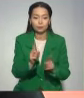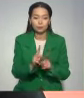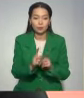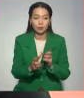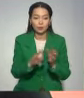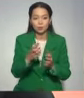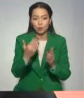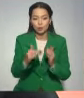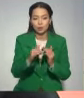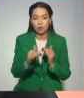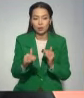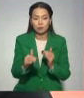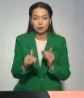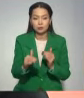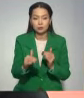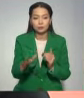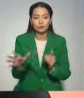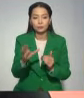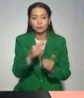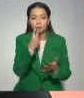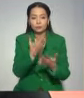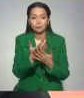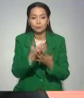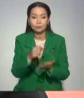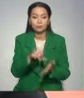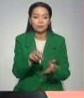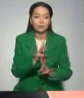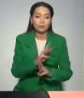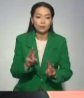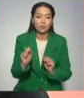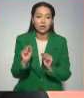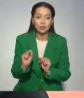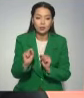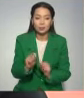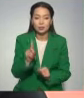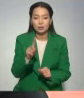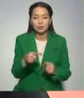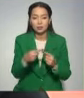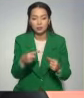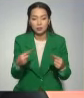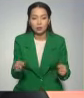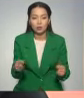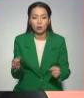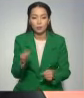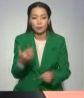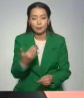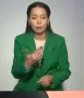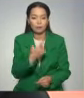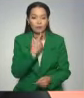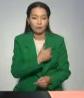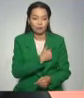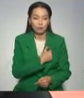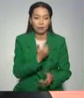международного класса они все представляют Министерство обороны а также другие войска и силовые